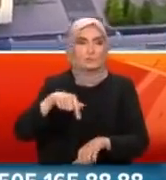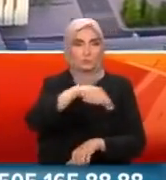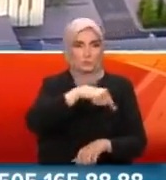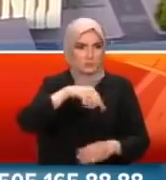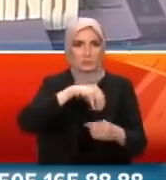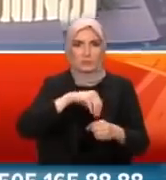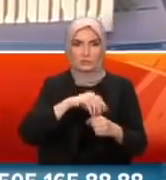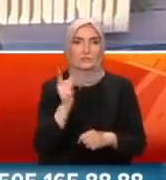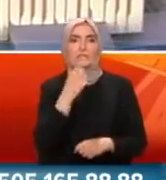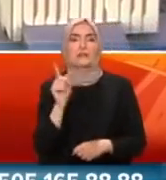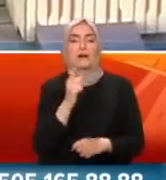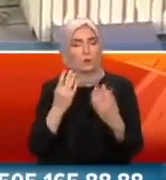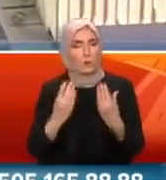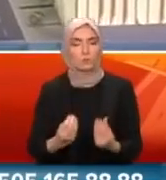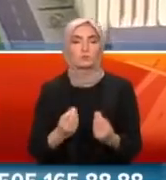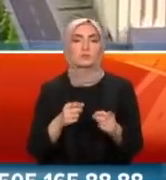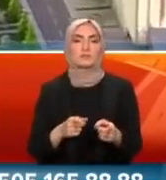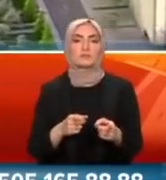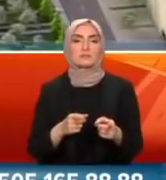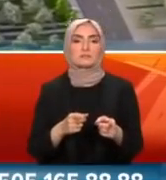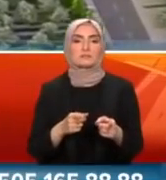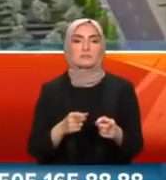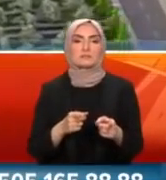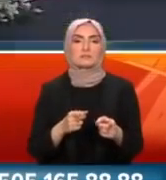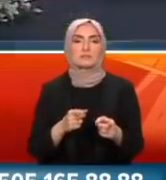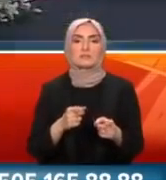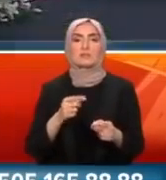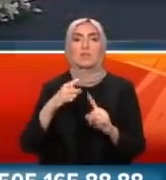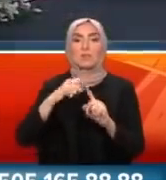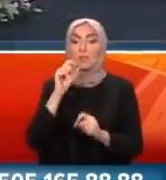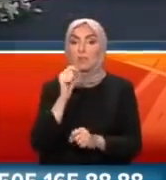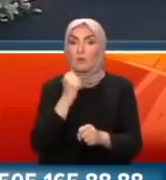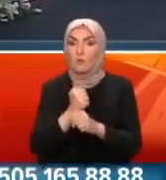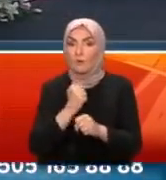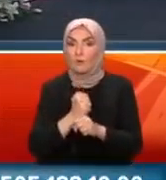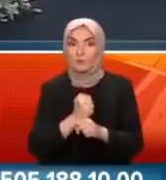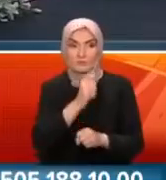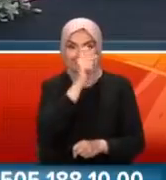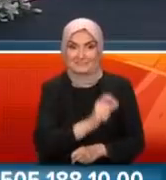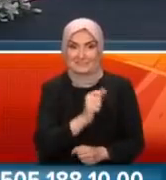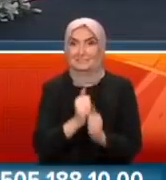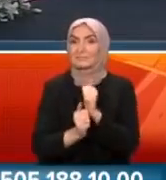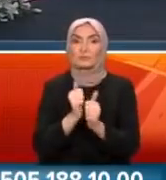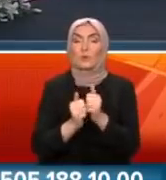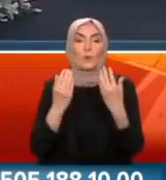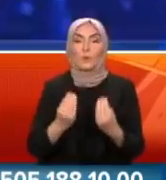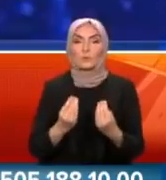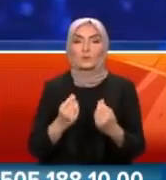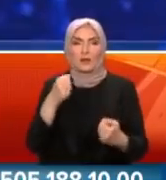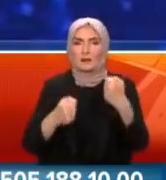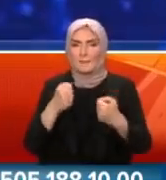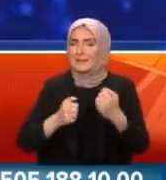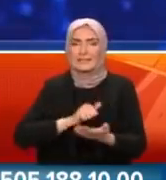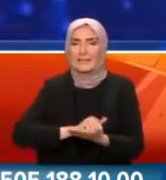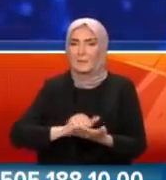edeceğiz yani oh tarafından üretilecek tüm otomobillerin argesi